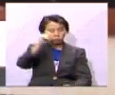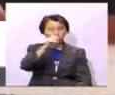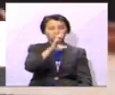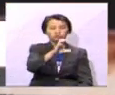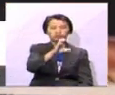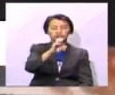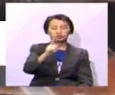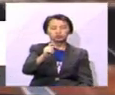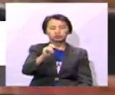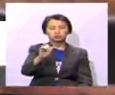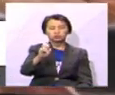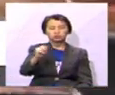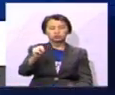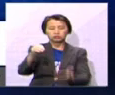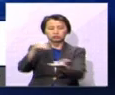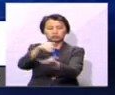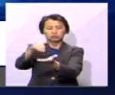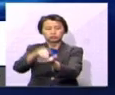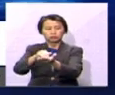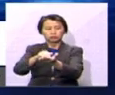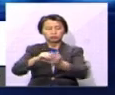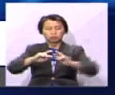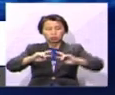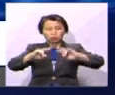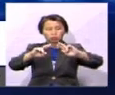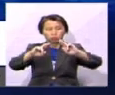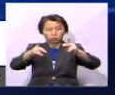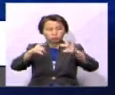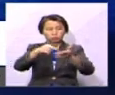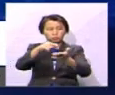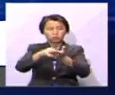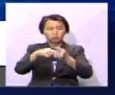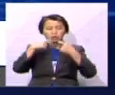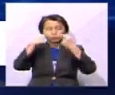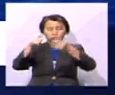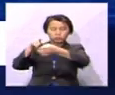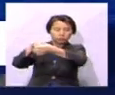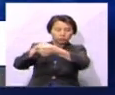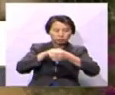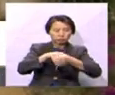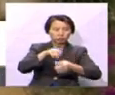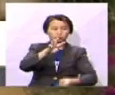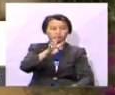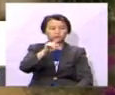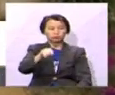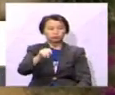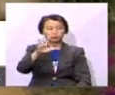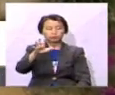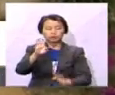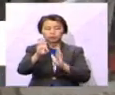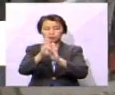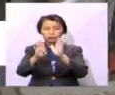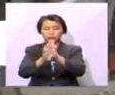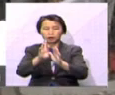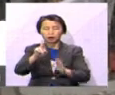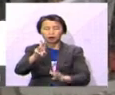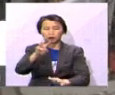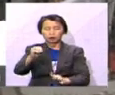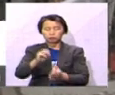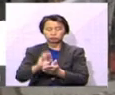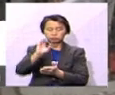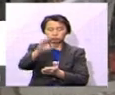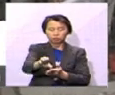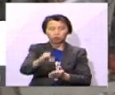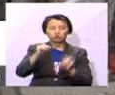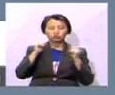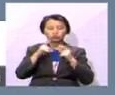Center KTCC. Projek pembangunan bercampur ini berjaya menarik lebih RM4.5 bilion laburan swasta